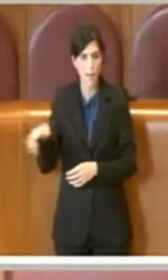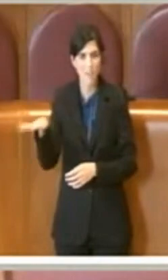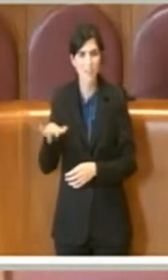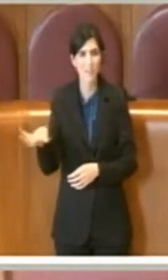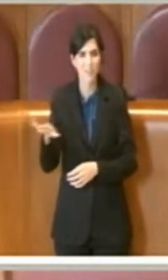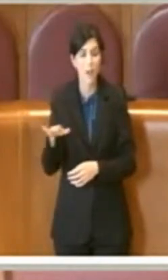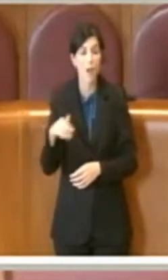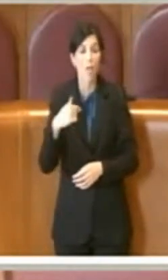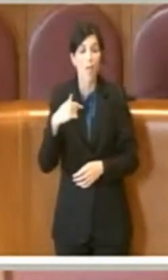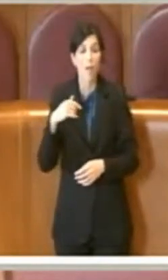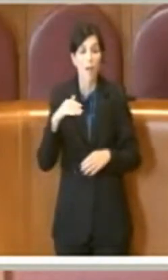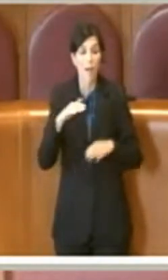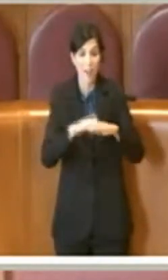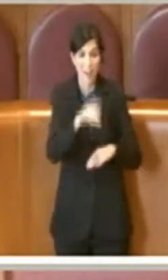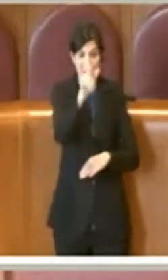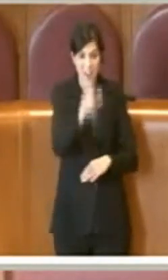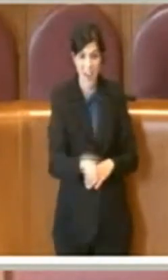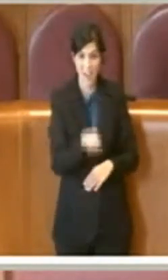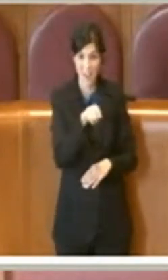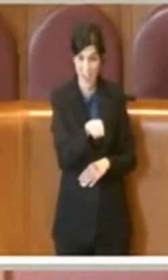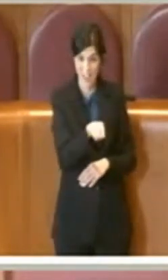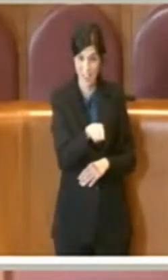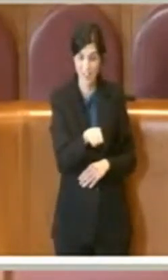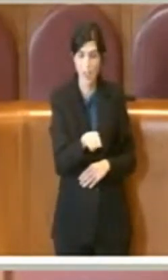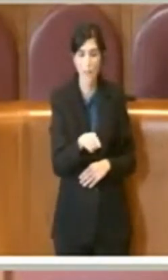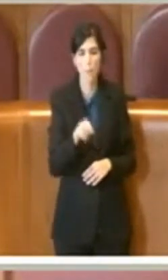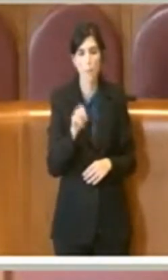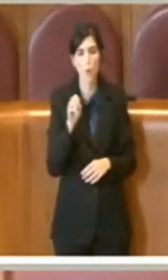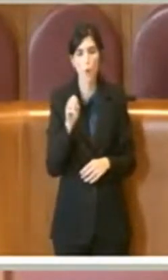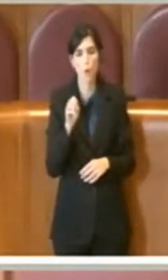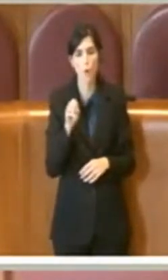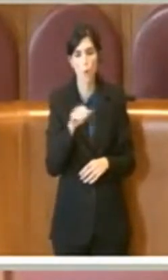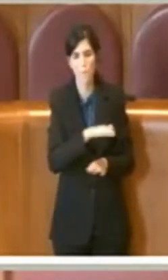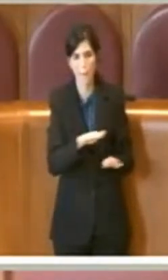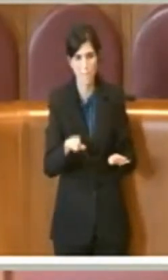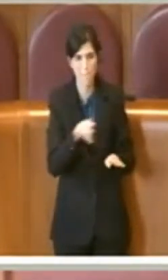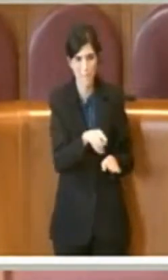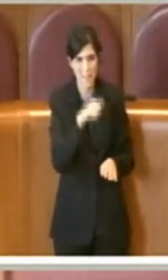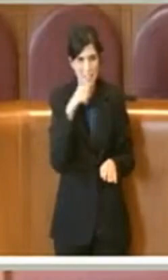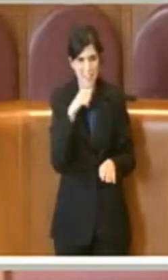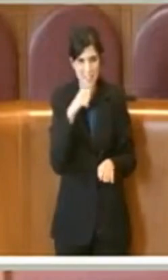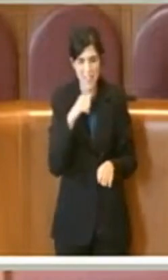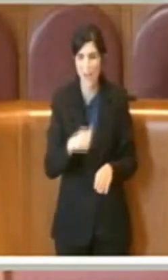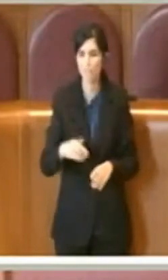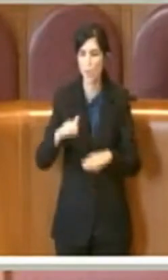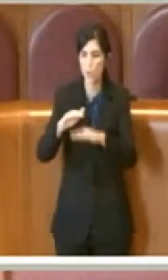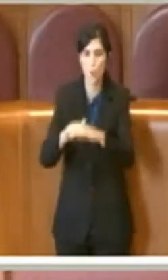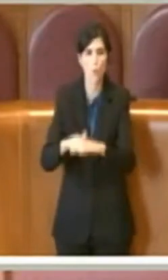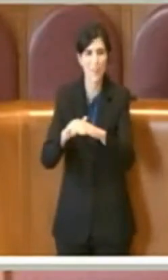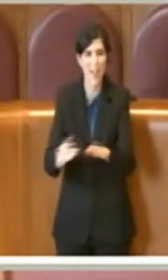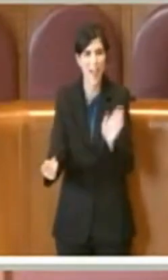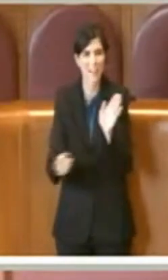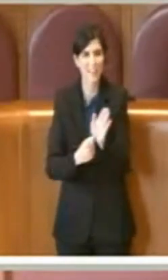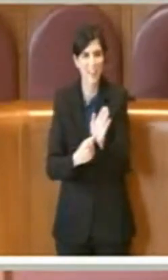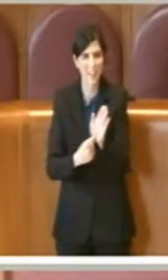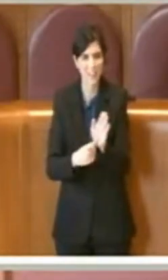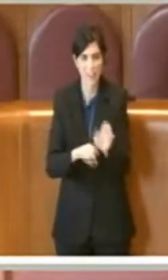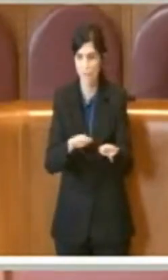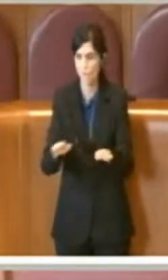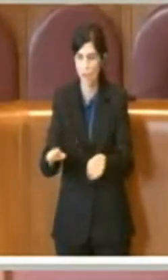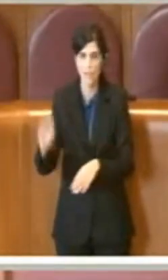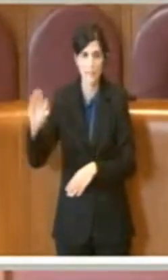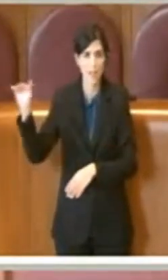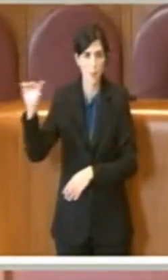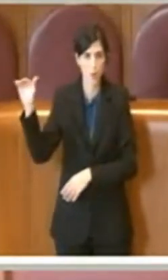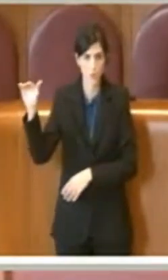garante dell'infanzia e la tutela dei diritti dell'infanzia e dell'adolescenza è una cosa completamente diversa poi